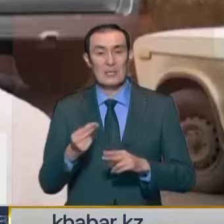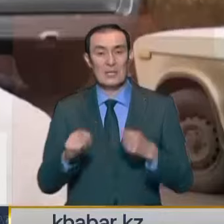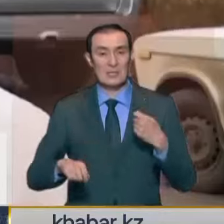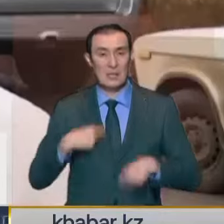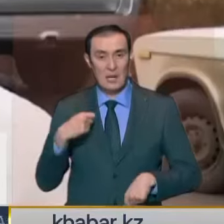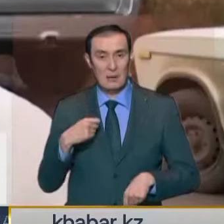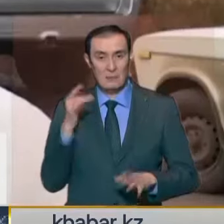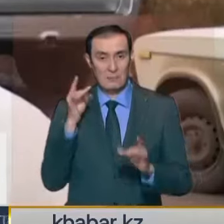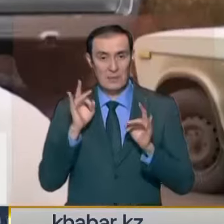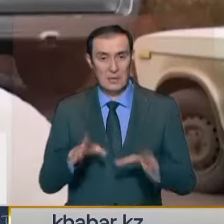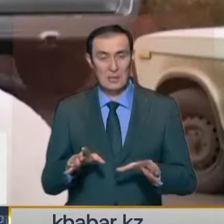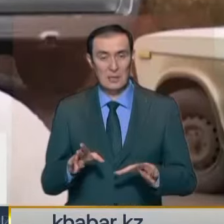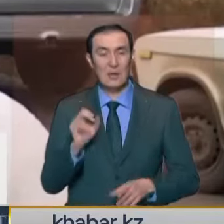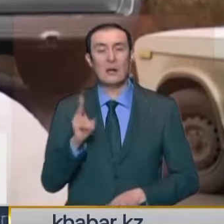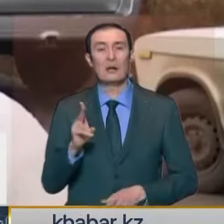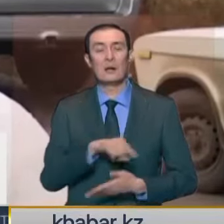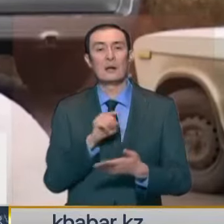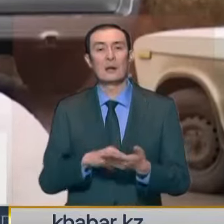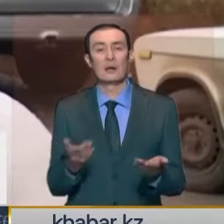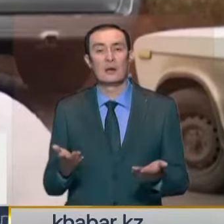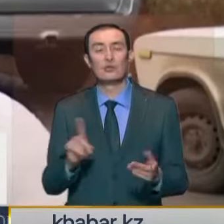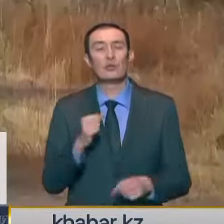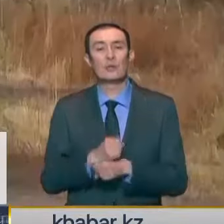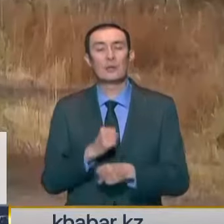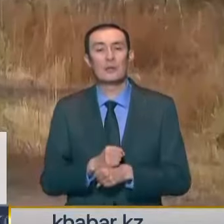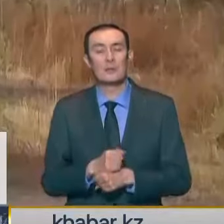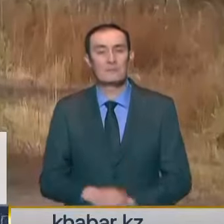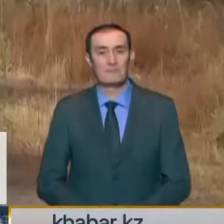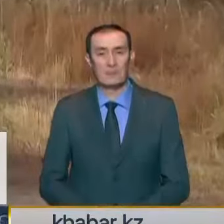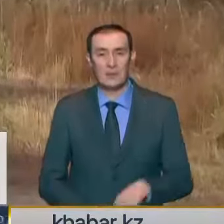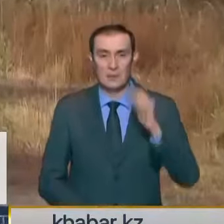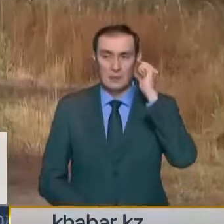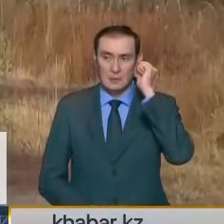или как выходит что де